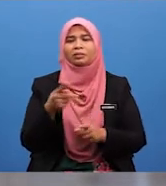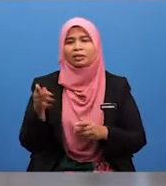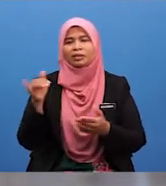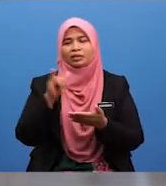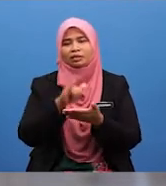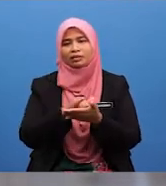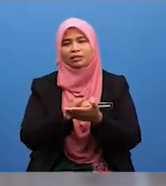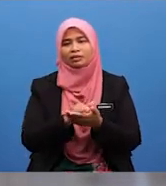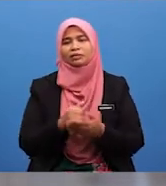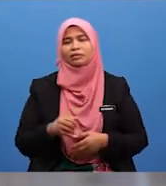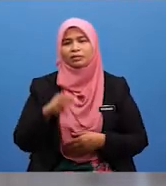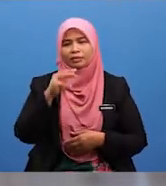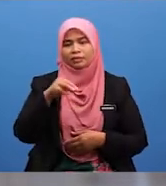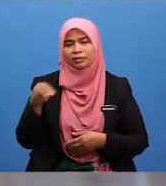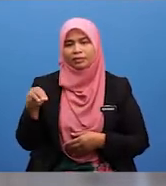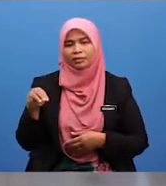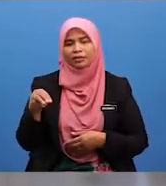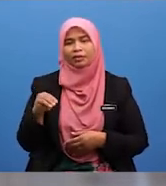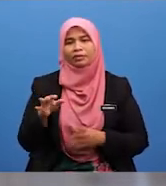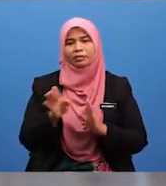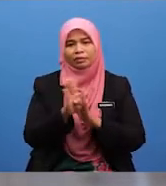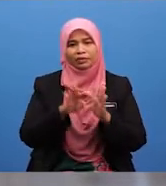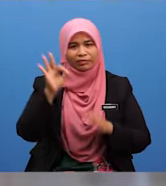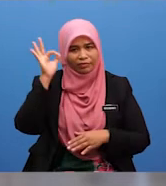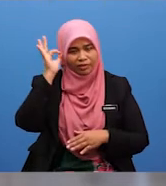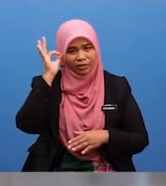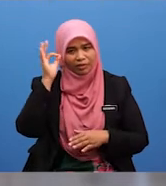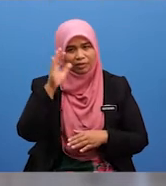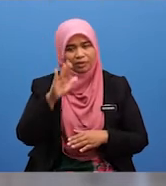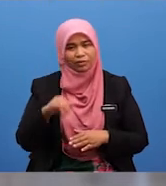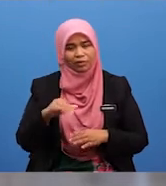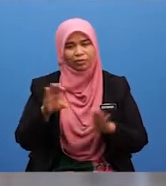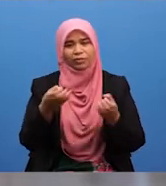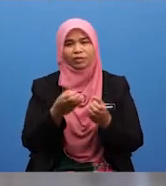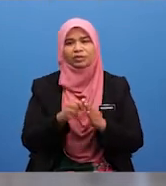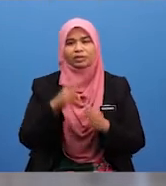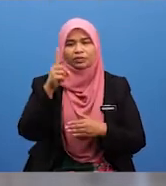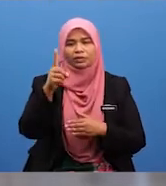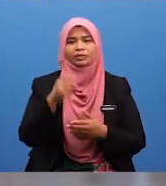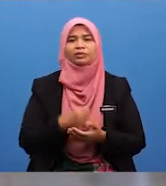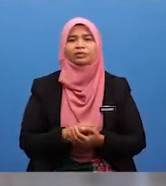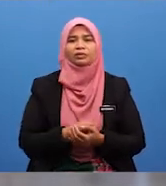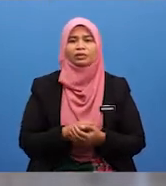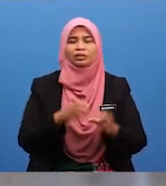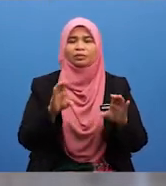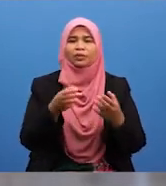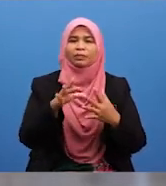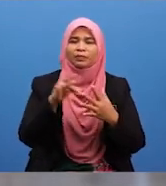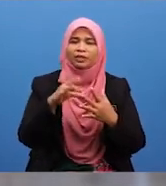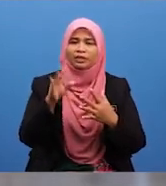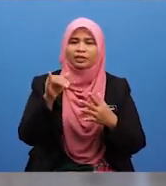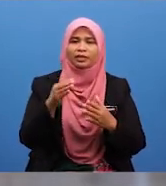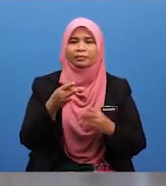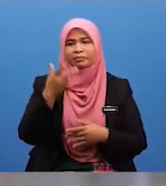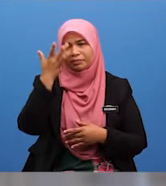Allah. Murid-murid, berfikirlah sebelum melakukan sesuatu. Buat pilihan